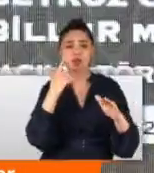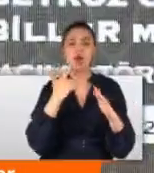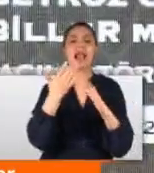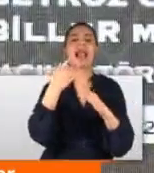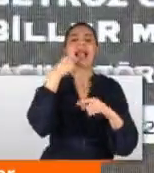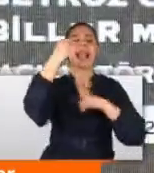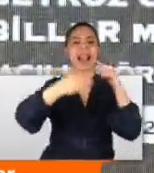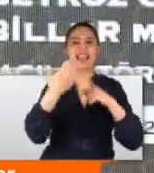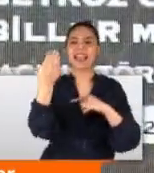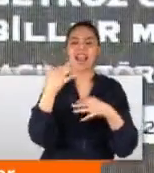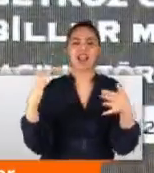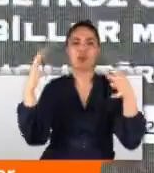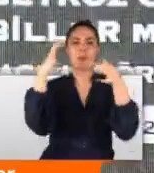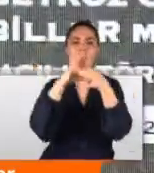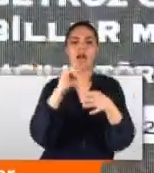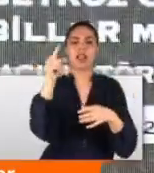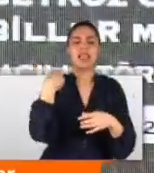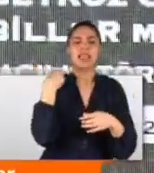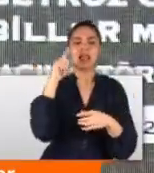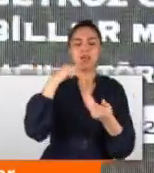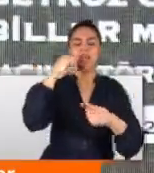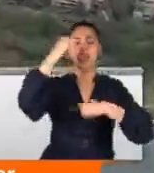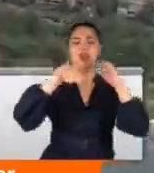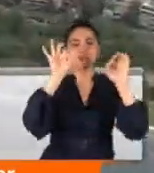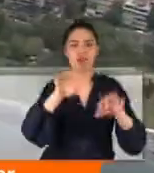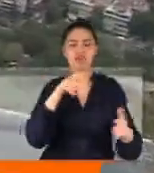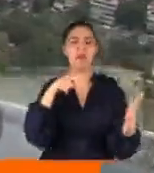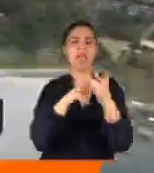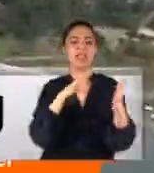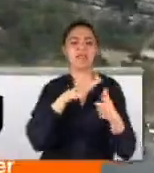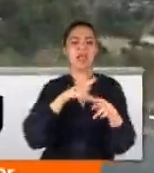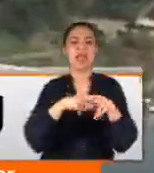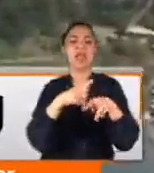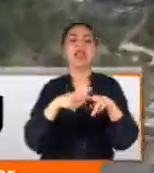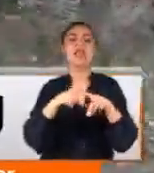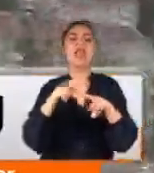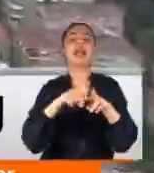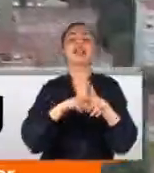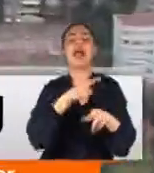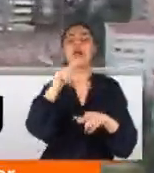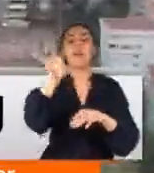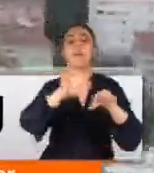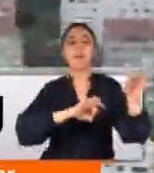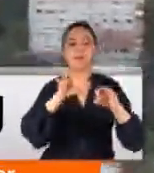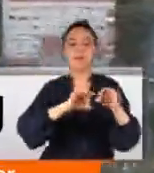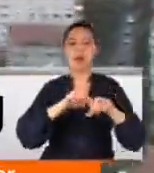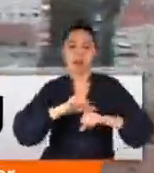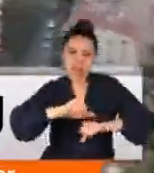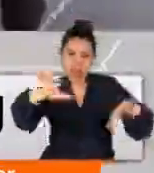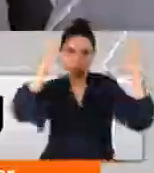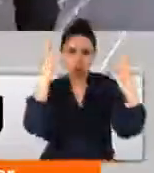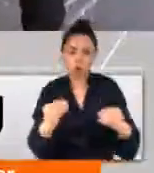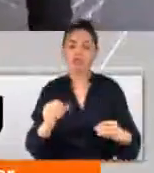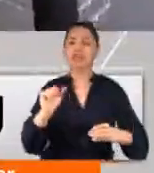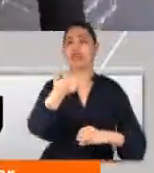harmanlayan yeni bir devri başlatmayı hedefliyoruz. Yatay mimarinin yaygınlaşması gerektiğinin altını bir kez daha